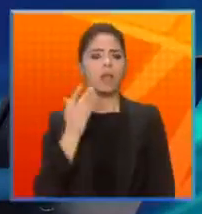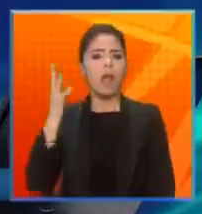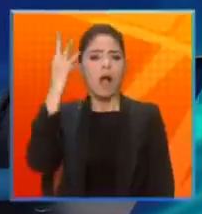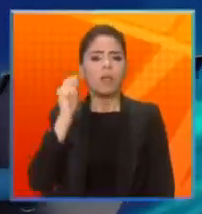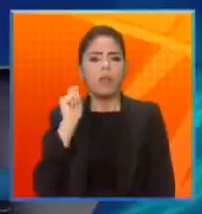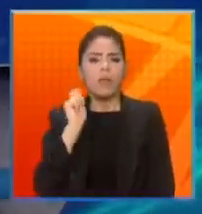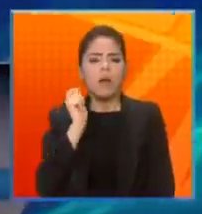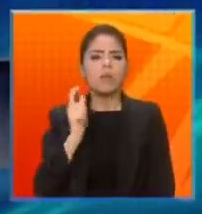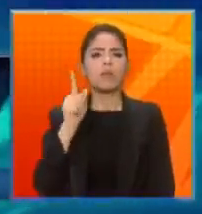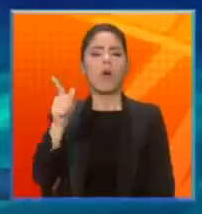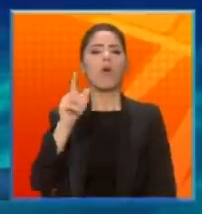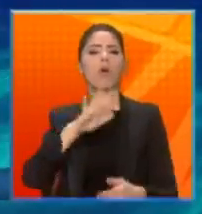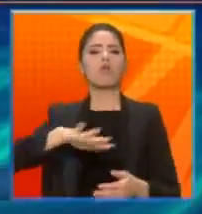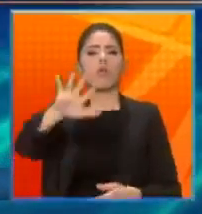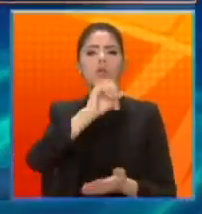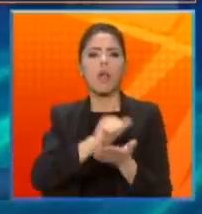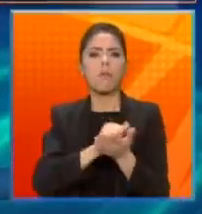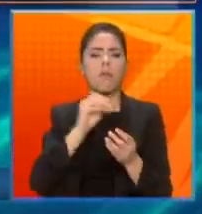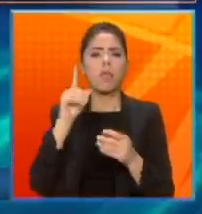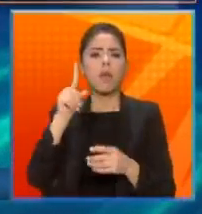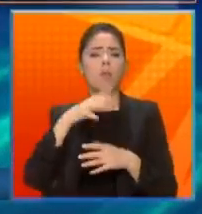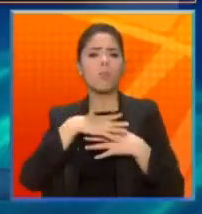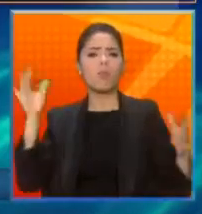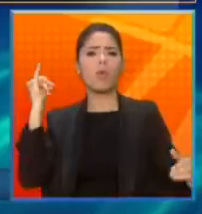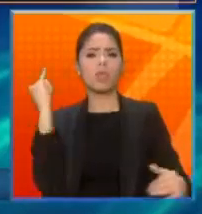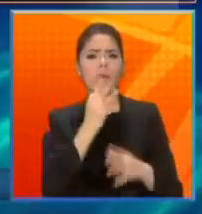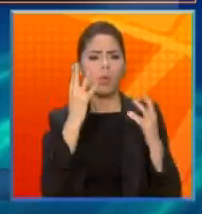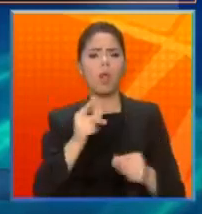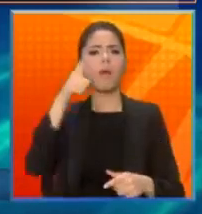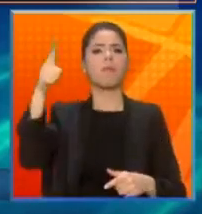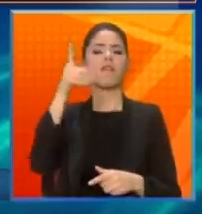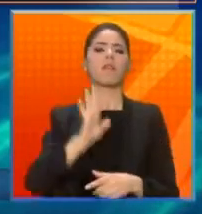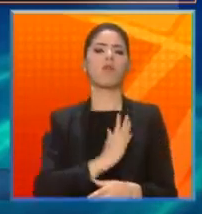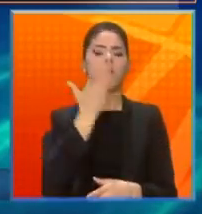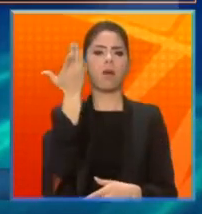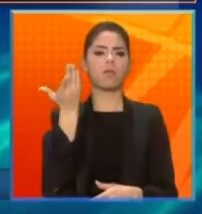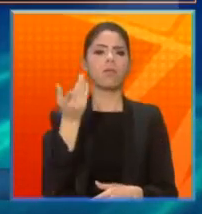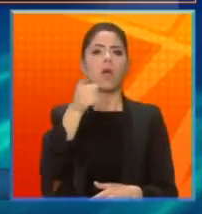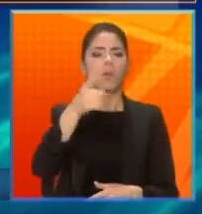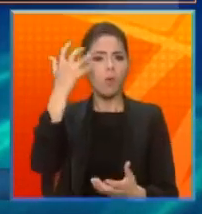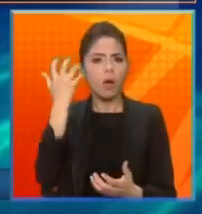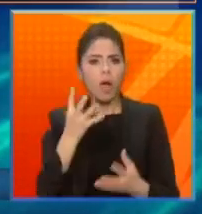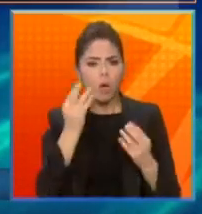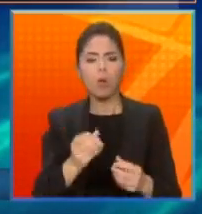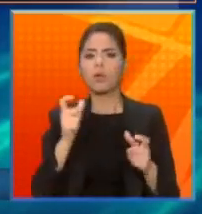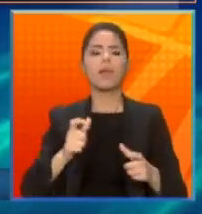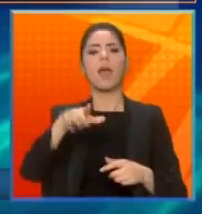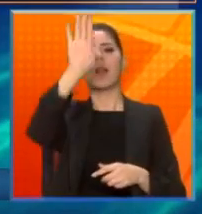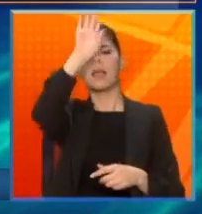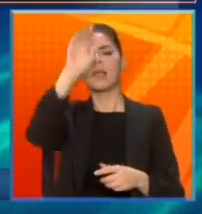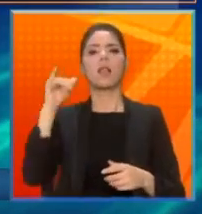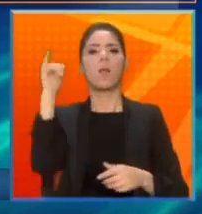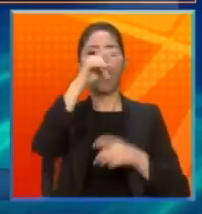İzlerken akıl sır erdiremediğimiz, sosyal medyada büyük tepki toplayan bir görüntü var sırada. Kaydedildiği yer İstanbul